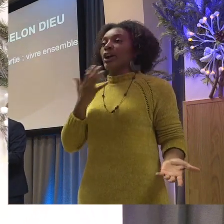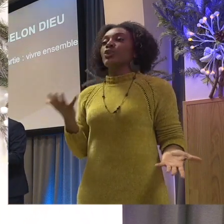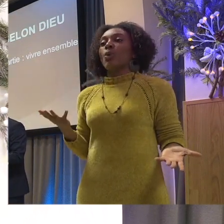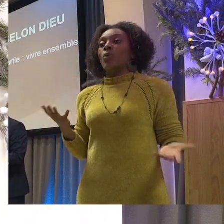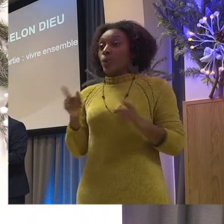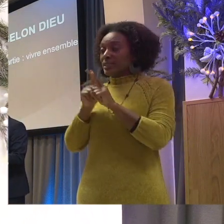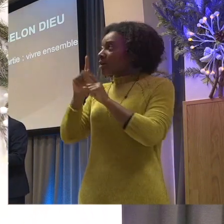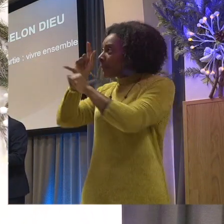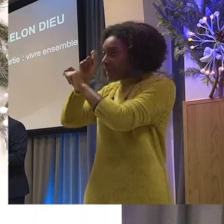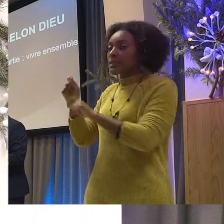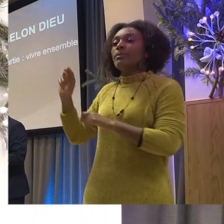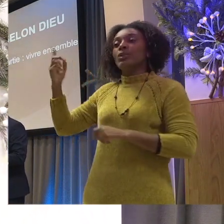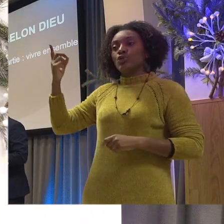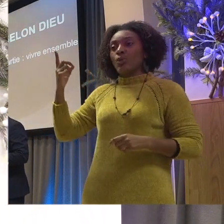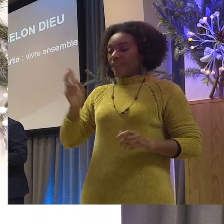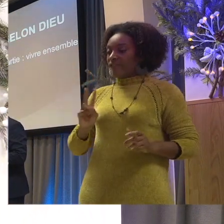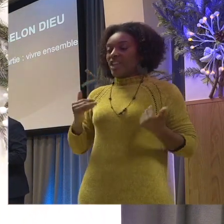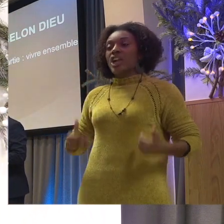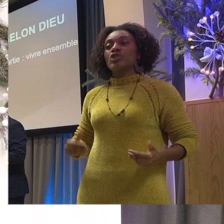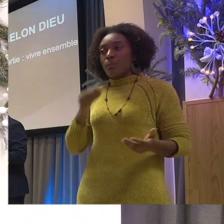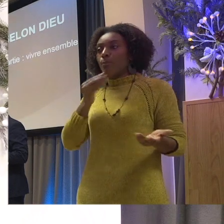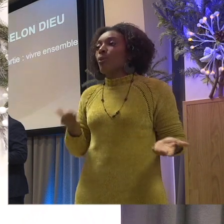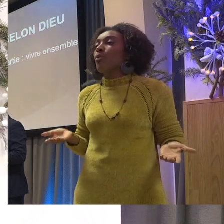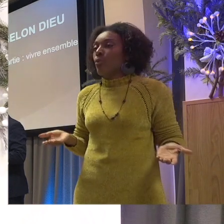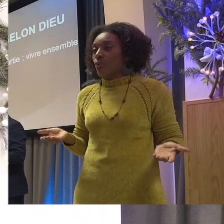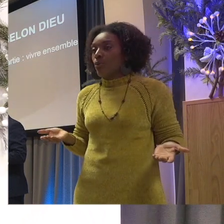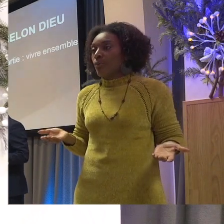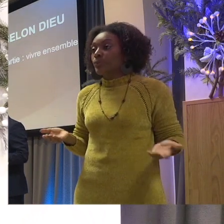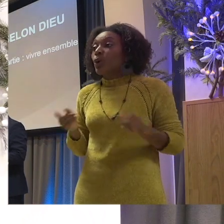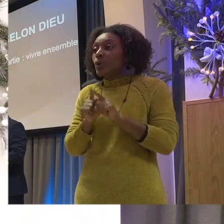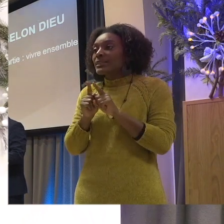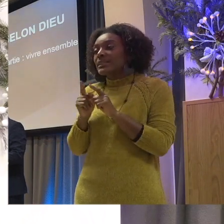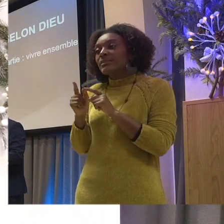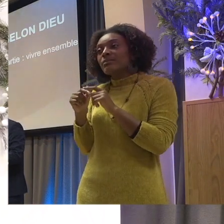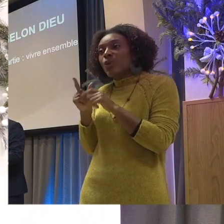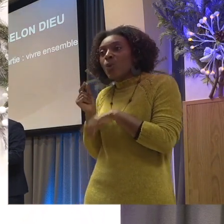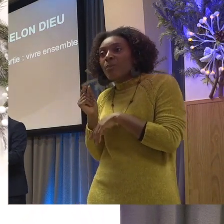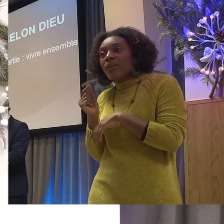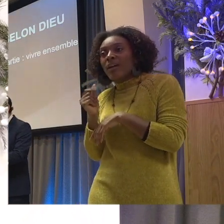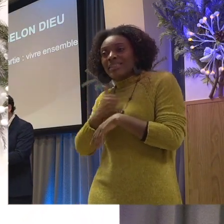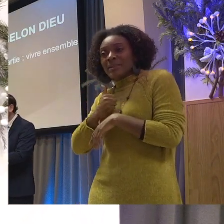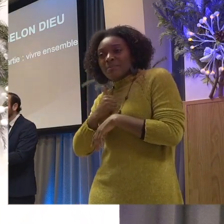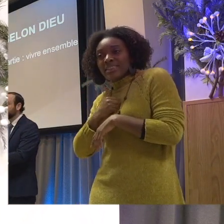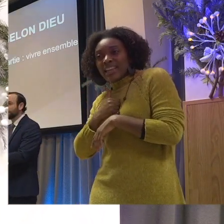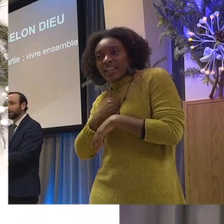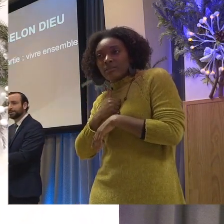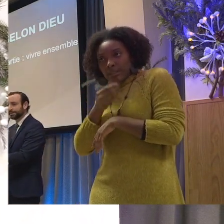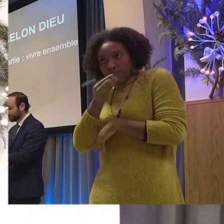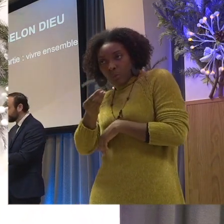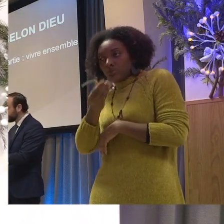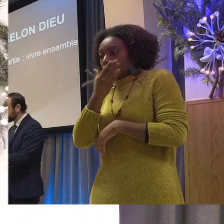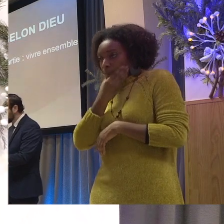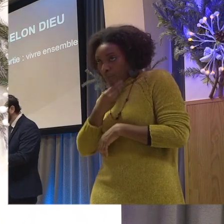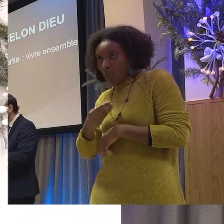de la crainte de l'Éternel. Nous avons vu aussi que l'intimité physique dans le mariage est belle, elle est pure, elle est